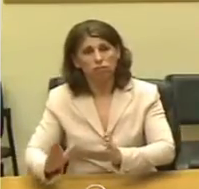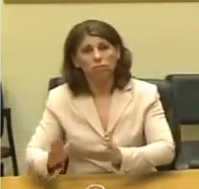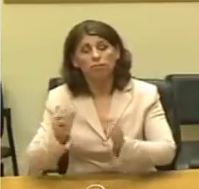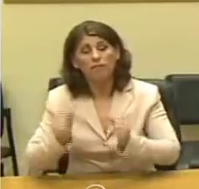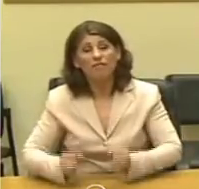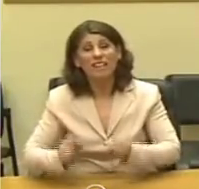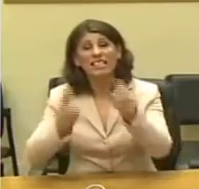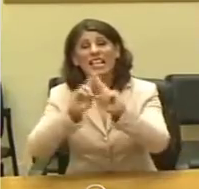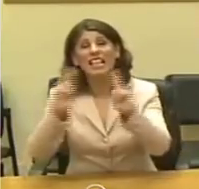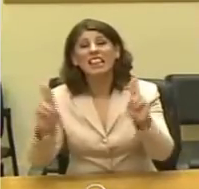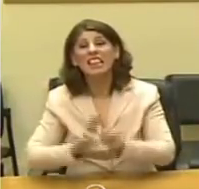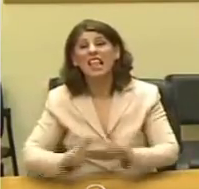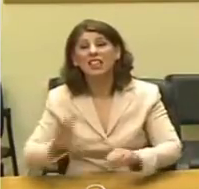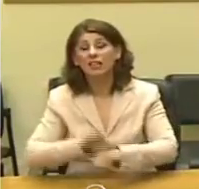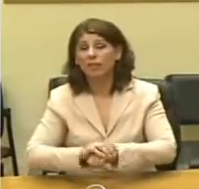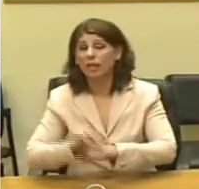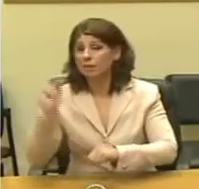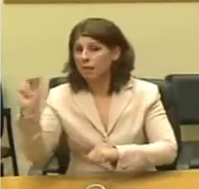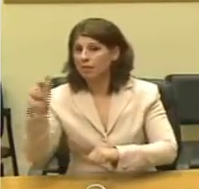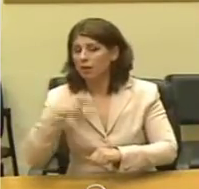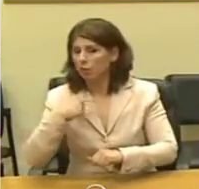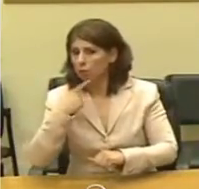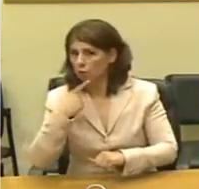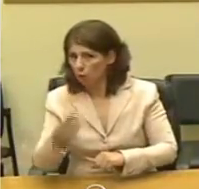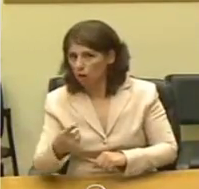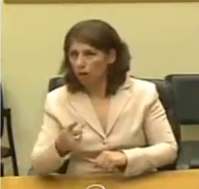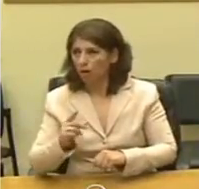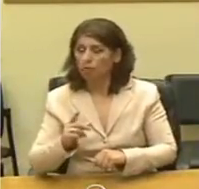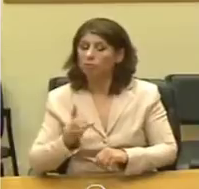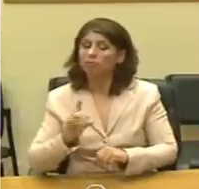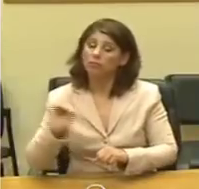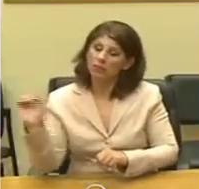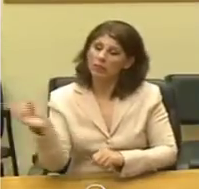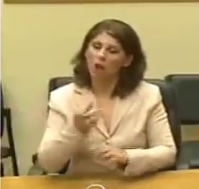δεσμεύσεις. Και το τονίζω προς πάσα κατεύθυνση.